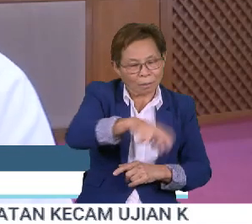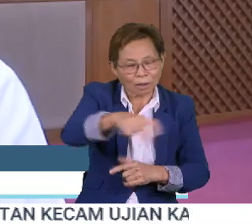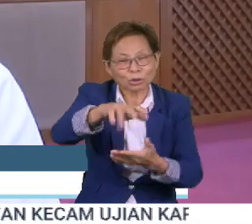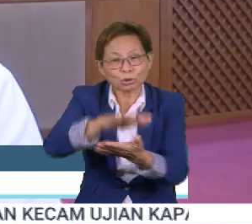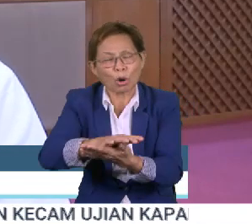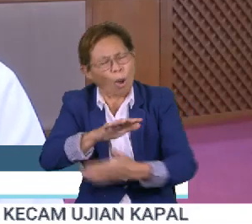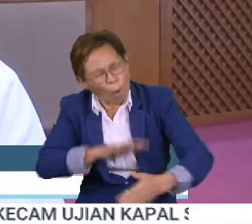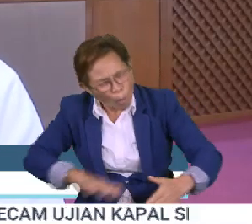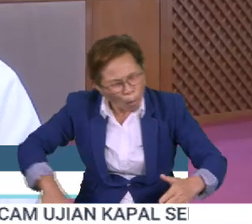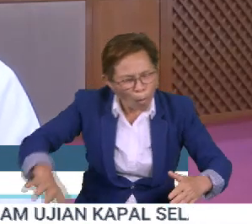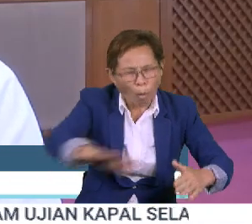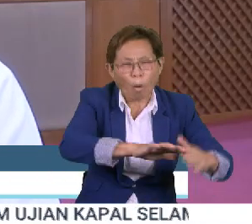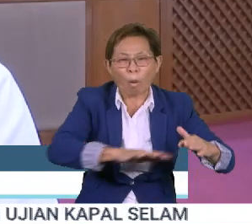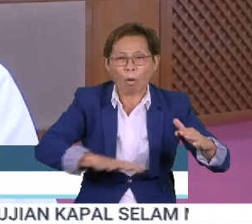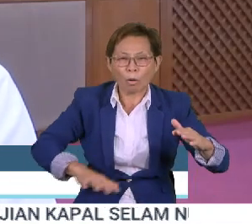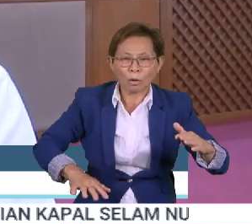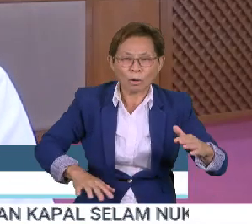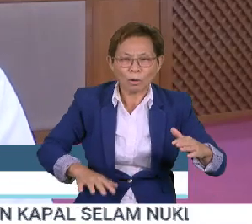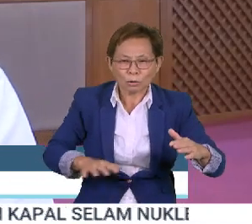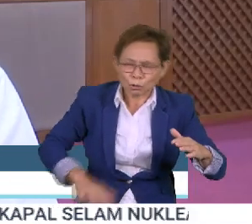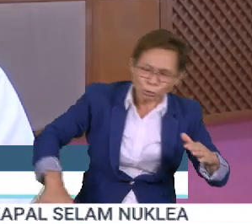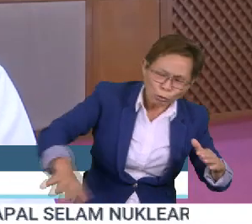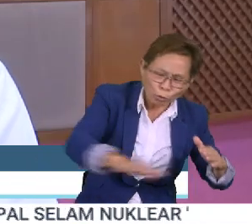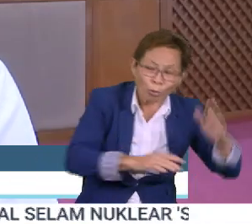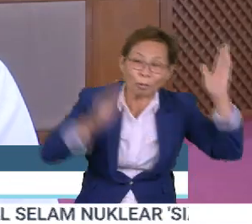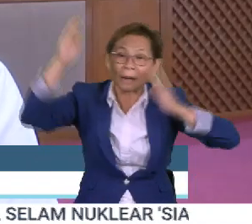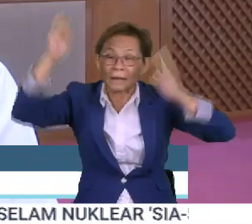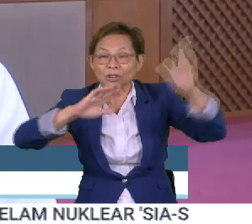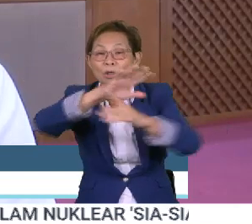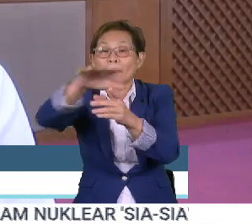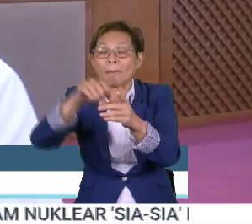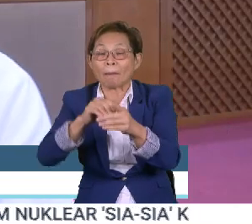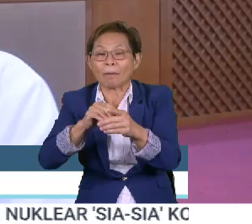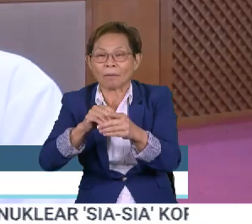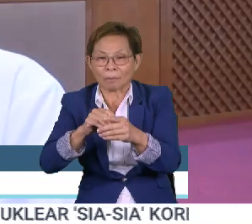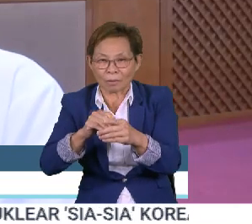di semua negara ini seluruh negara termasuk